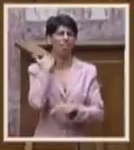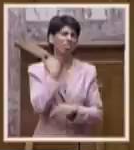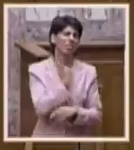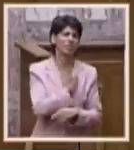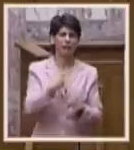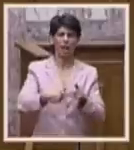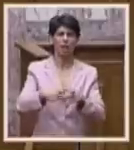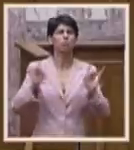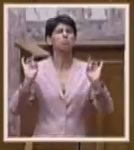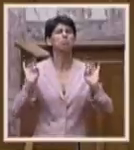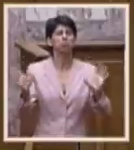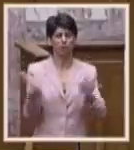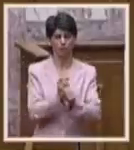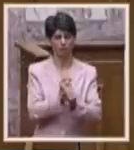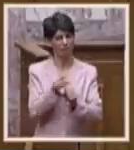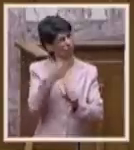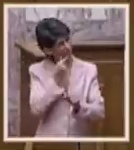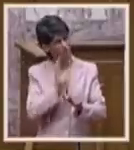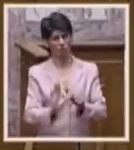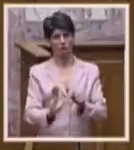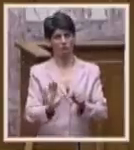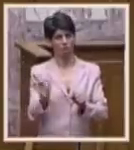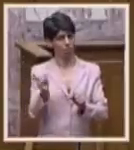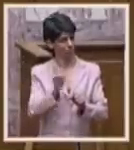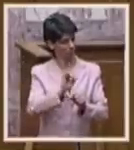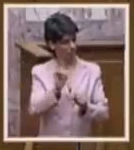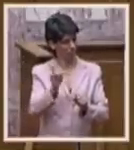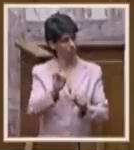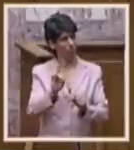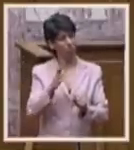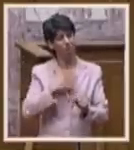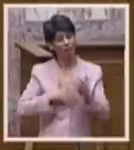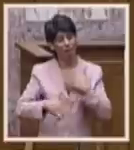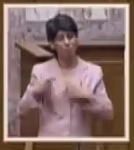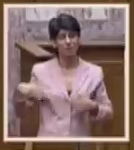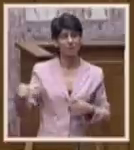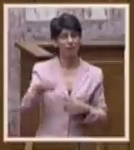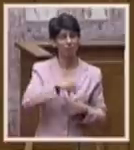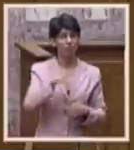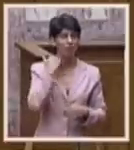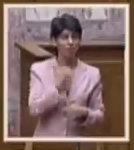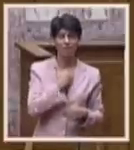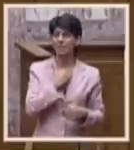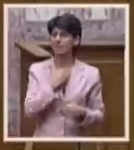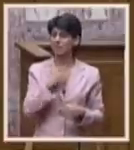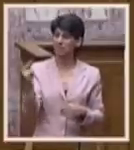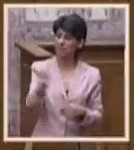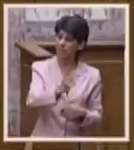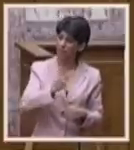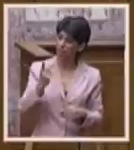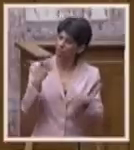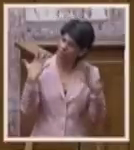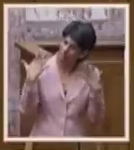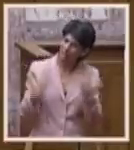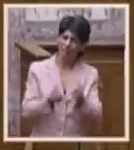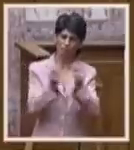λαού. Αγαπητοί συνάδελφοι, έπιασαν τόπο οι θυσίες του λαού. Δεν έχουμε φτάσει στο τέλος, αλλά